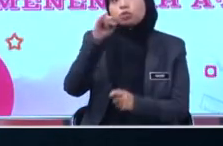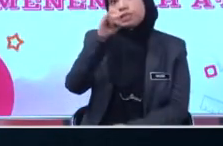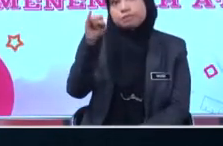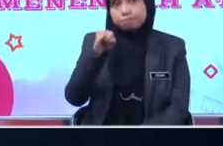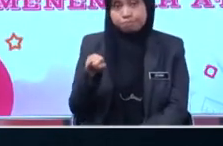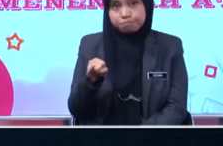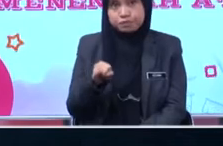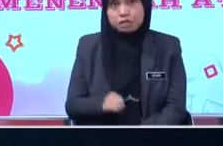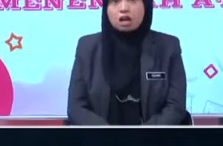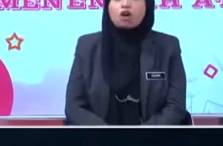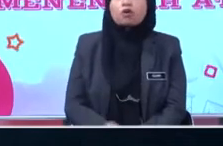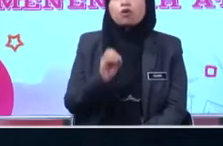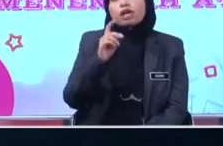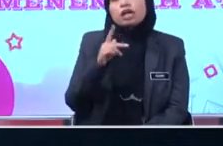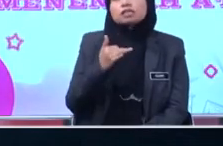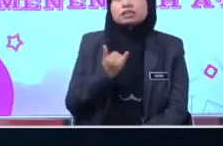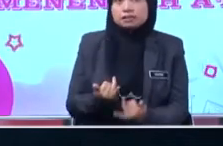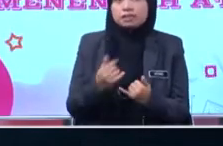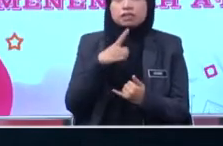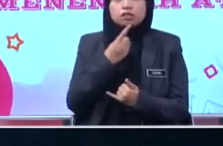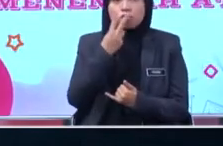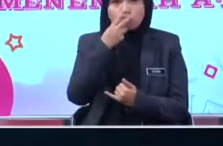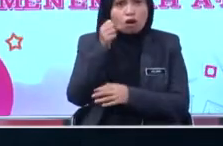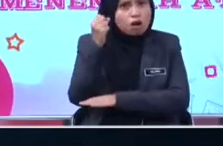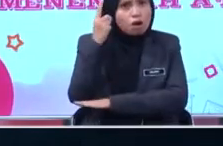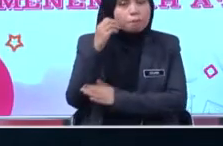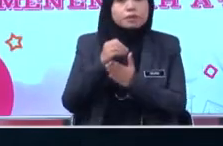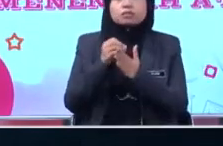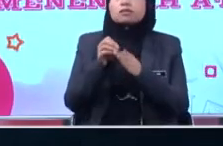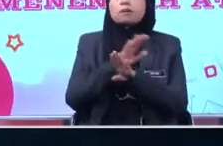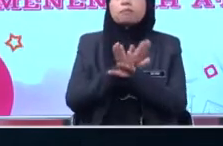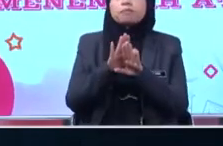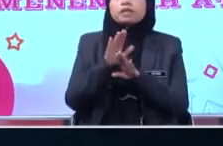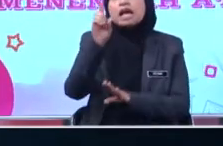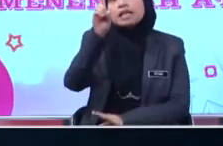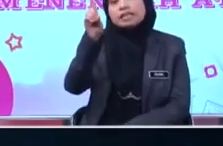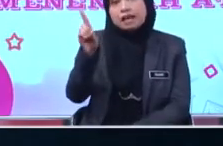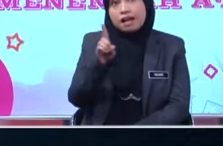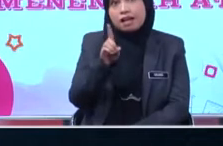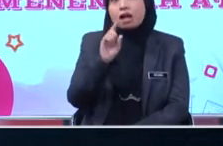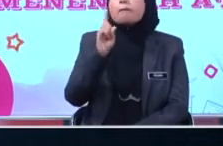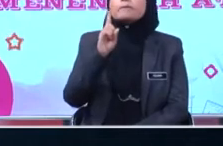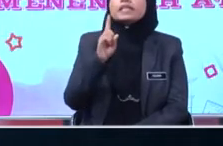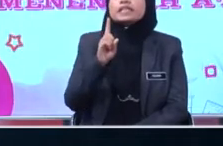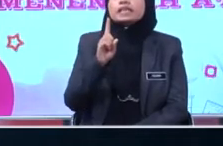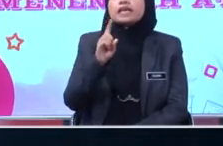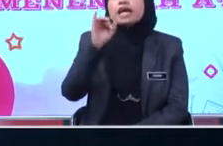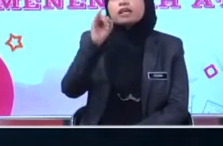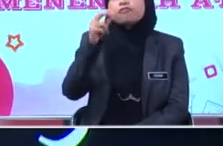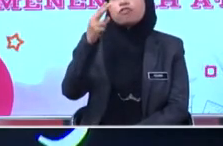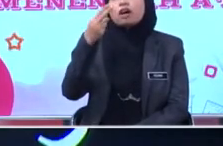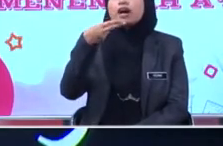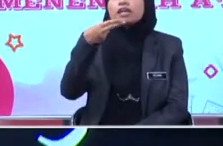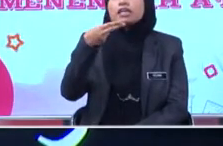vigeland tengok hanggo tidak first day Hey mana di sini huruf ikhfa Haqiqi dan hukum ikhfa